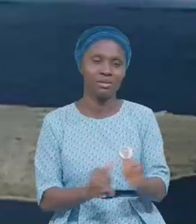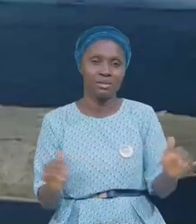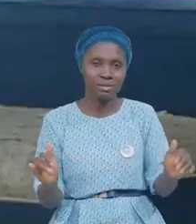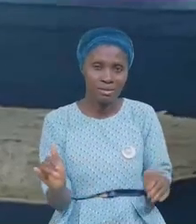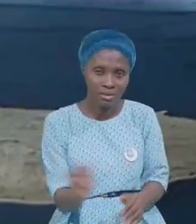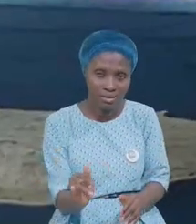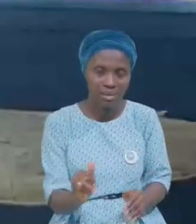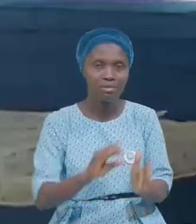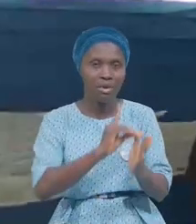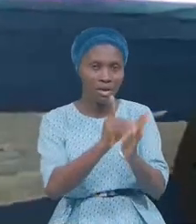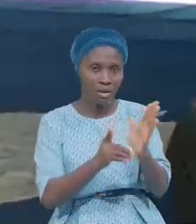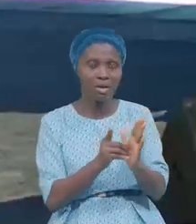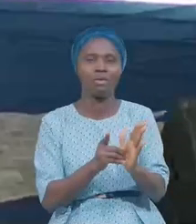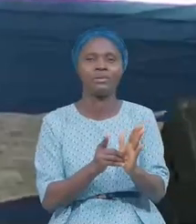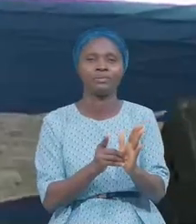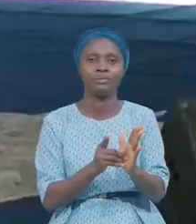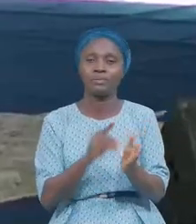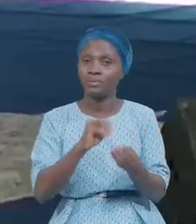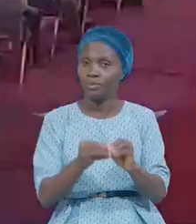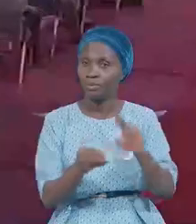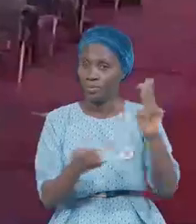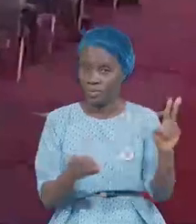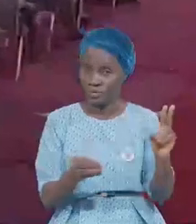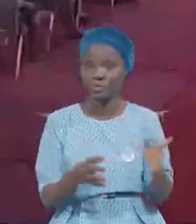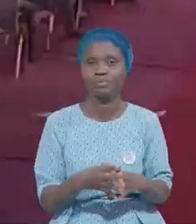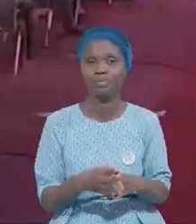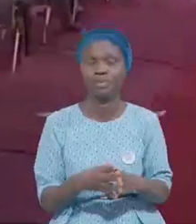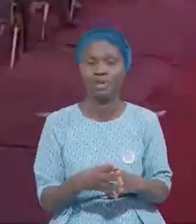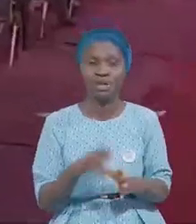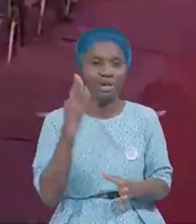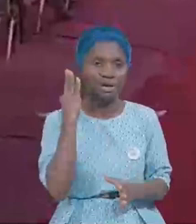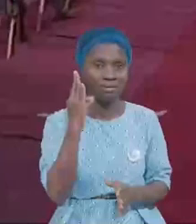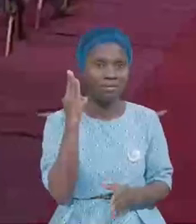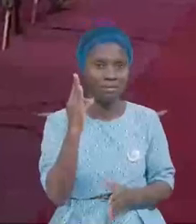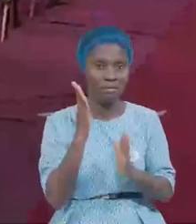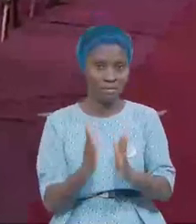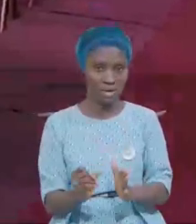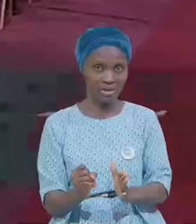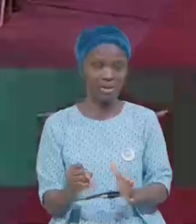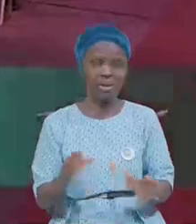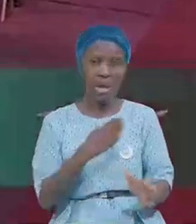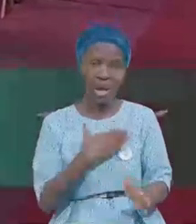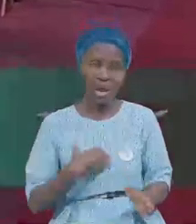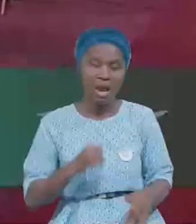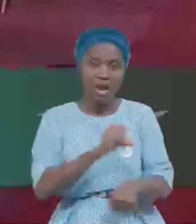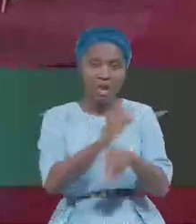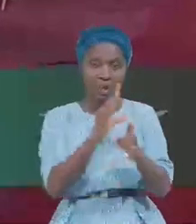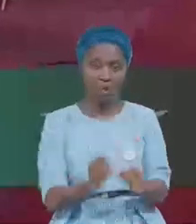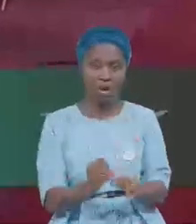Voyons le deuxième élément maintenant. Dans ce premier point, les ministres et les ouvriers de